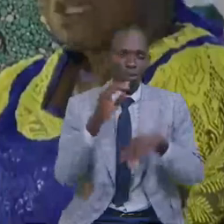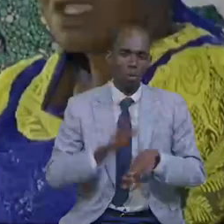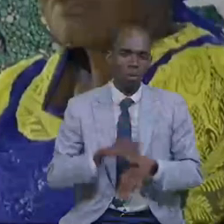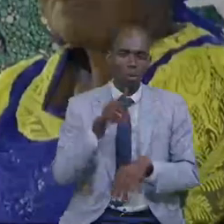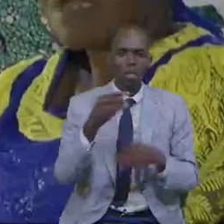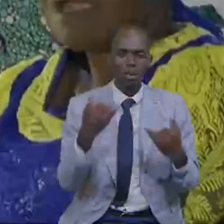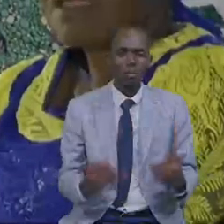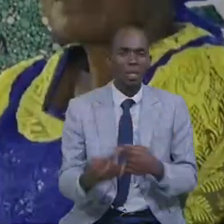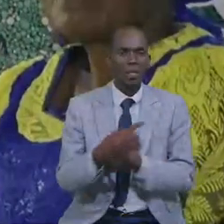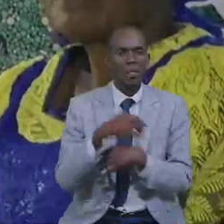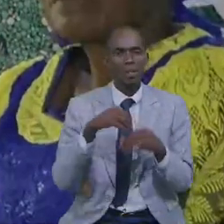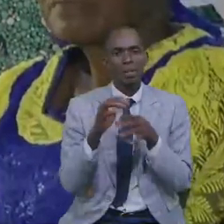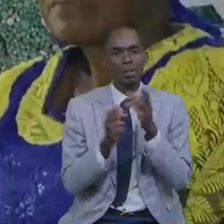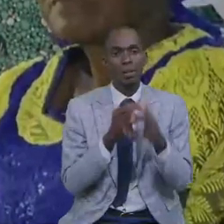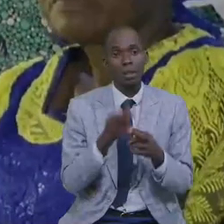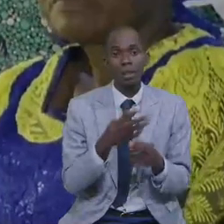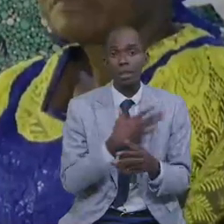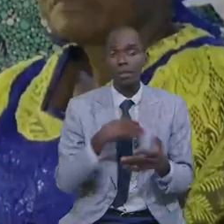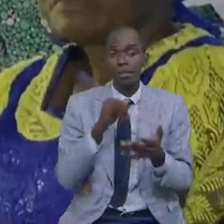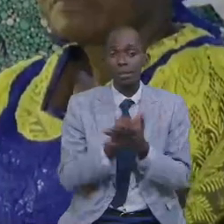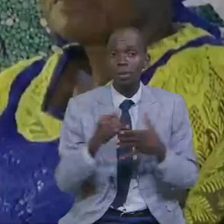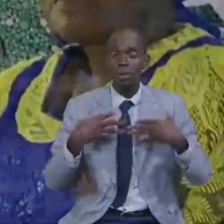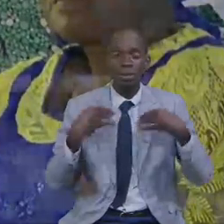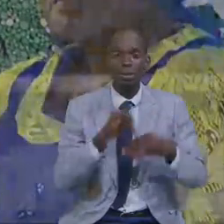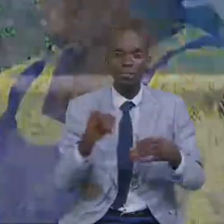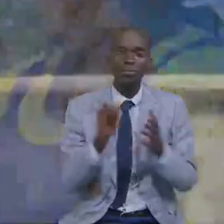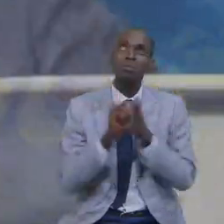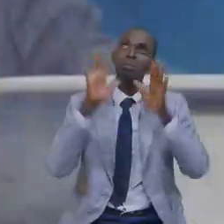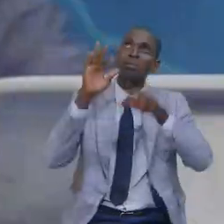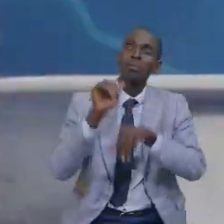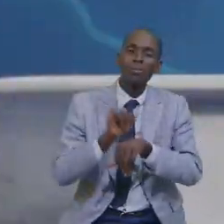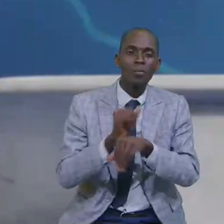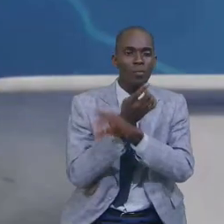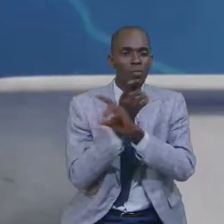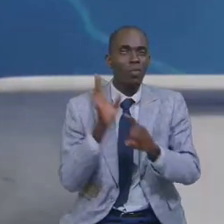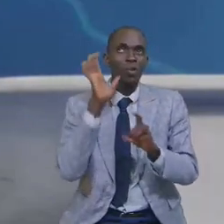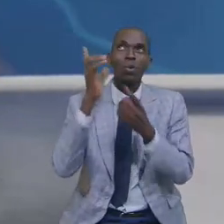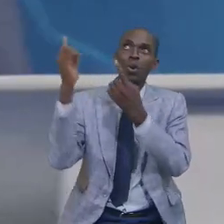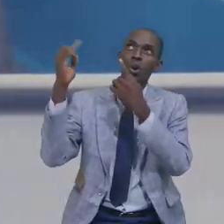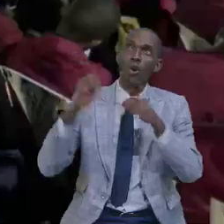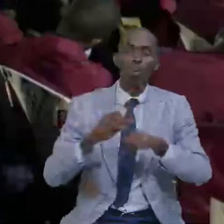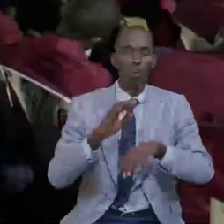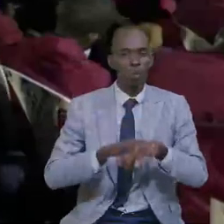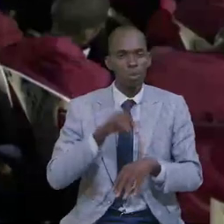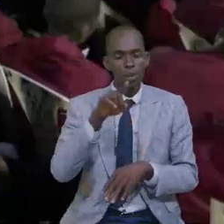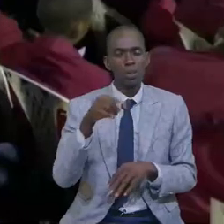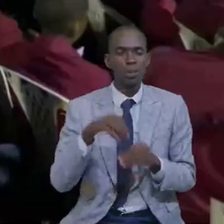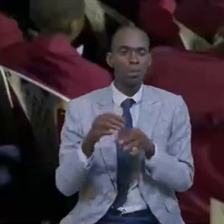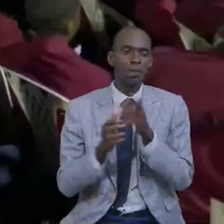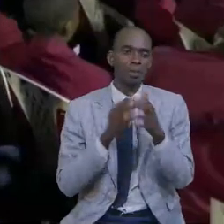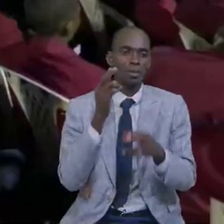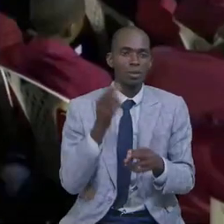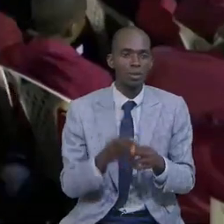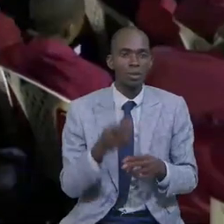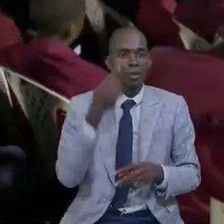viendra sur ta vie au nom de Jésus et cette guérison ce miracle cette délivrant viendra sur toi au nom de